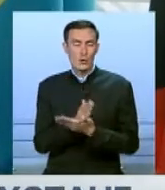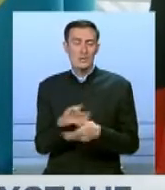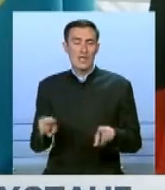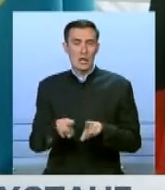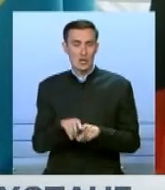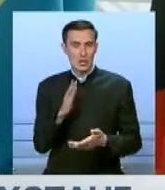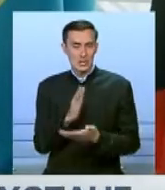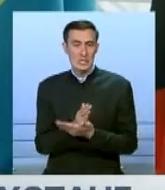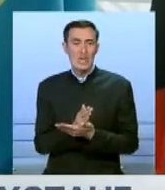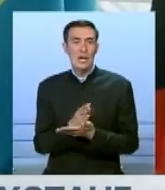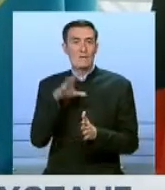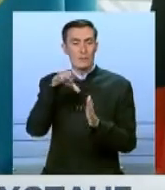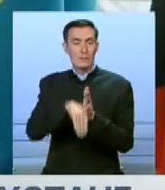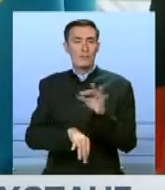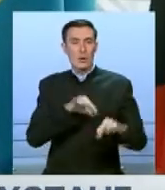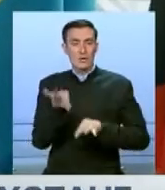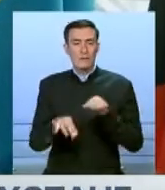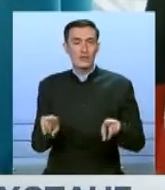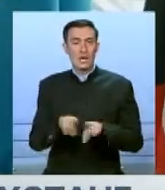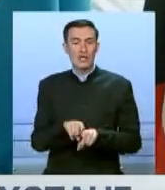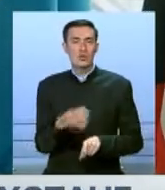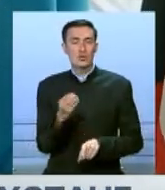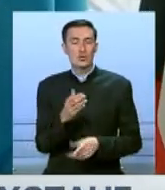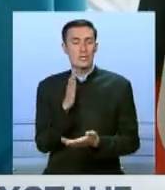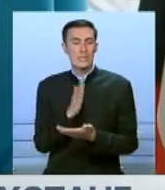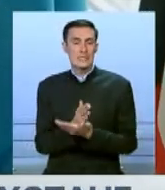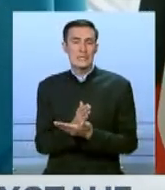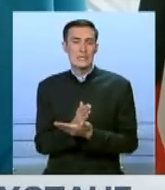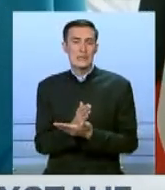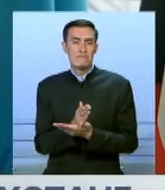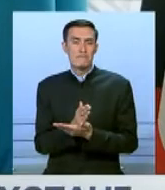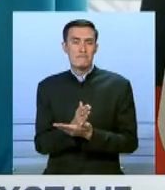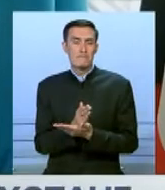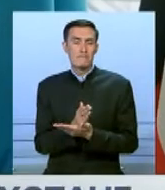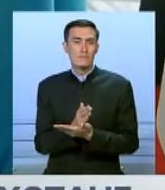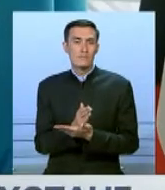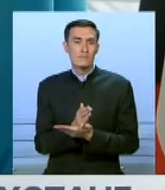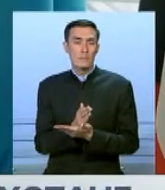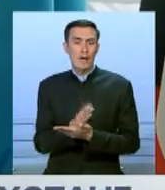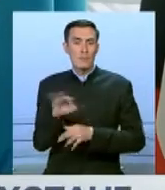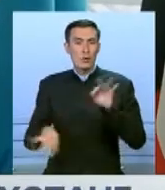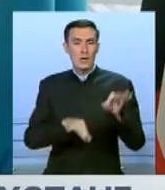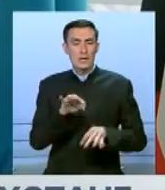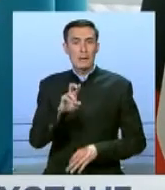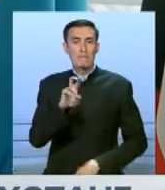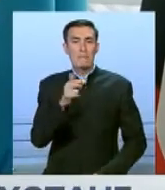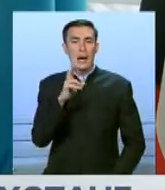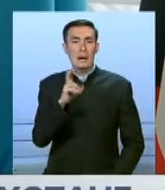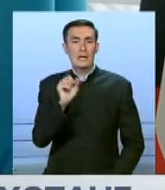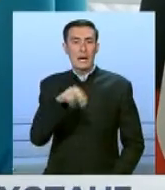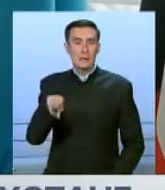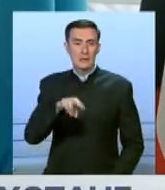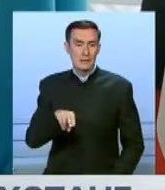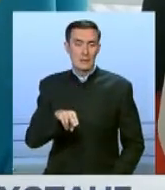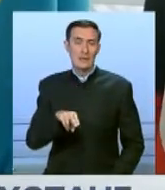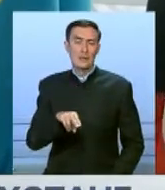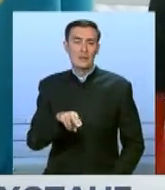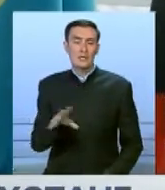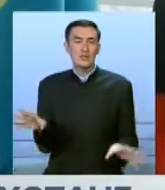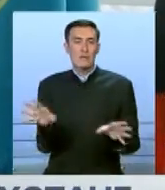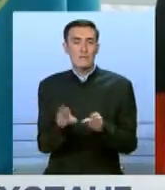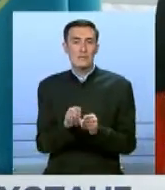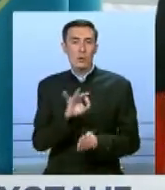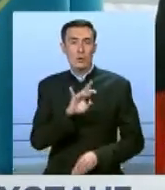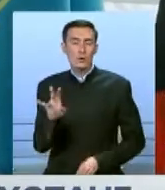Также среди проектов, которые с частным капиталом сидит, у них также проект «Бакат». Частный капитал, он совместно